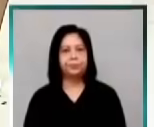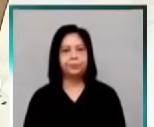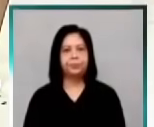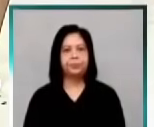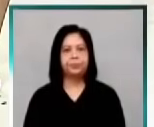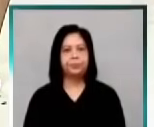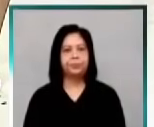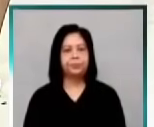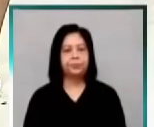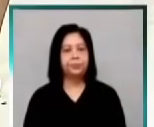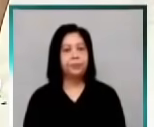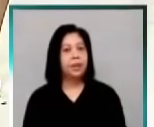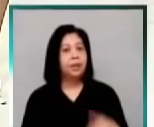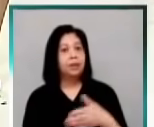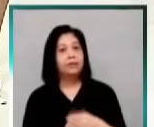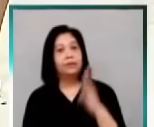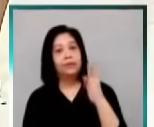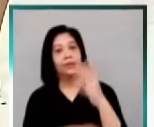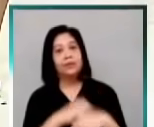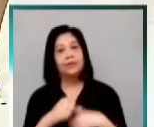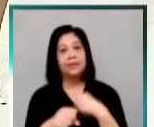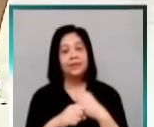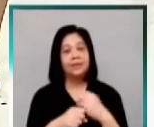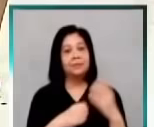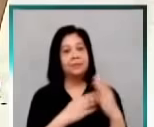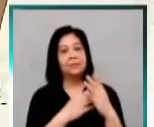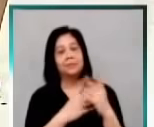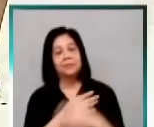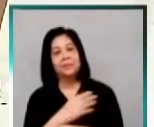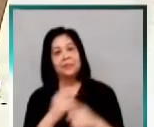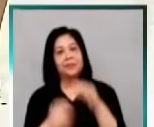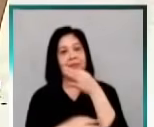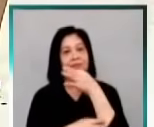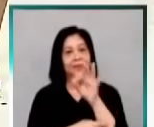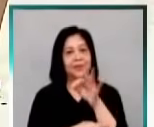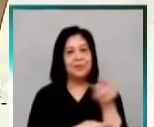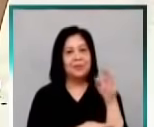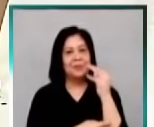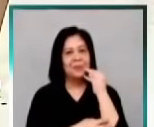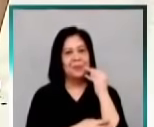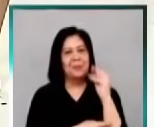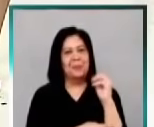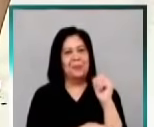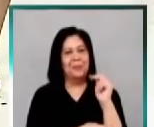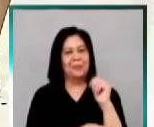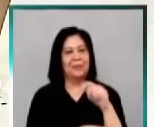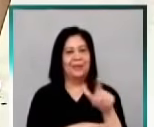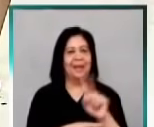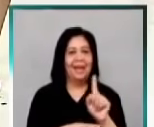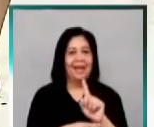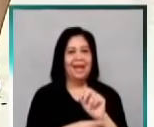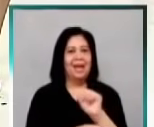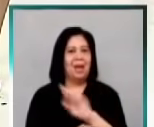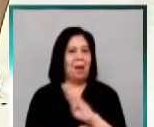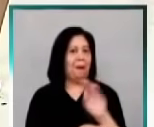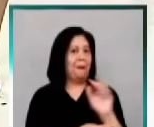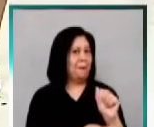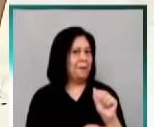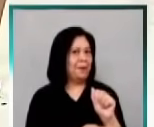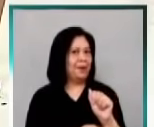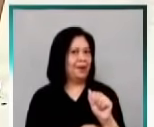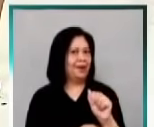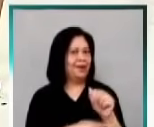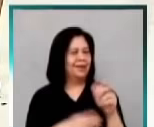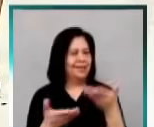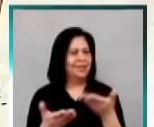After 40 years, nagbabalik na ang favorite ni Maki, ang Swedish pop band na ABBA. Pasalubong nila ang isang new